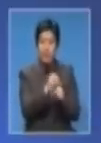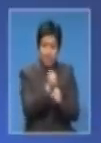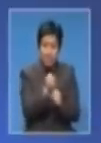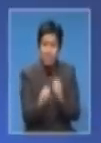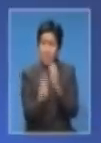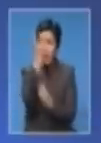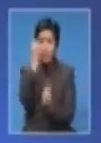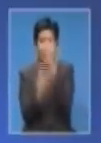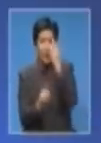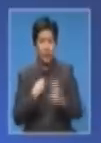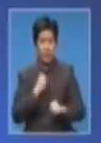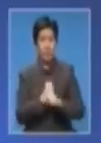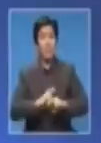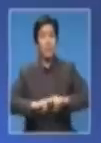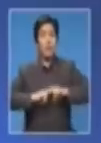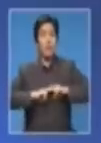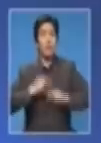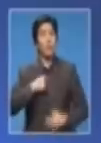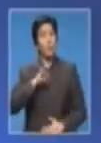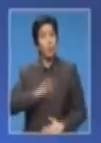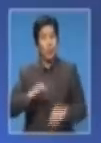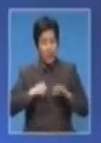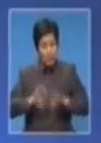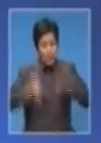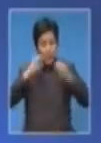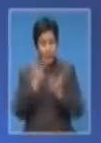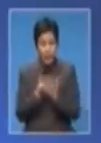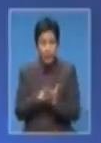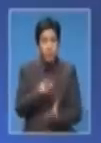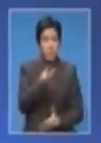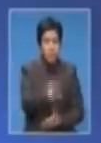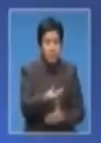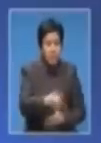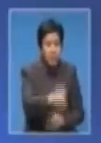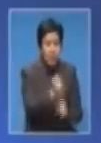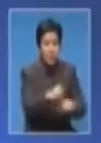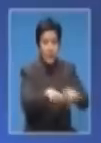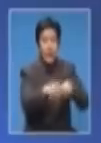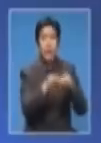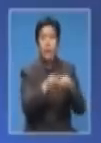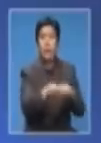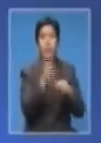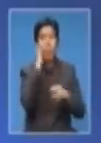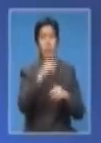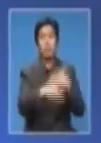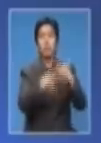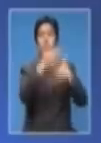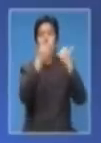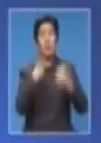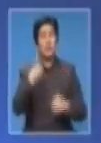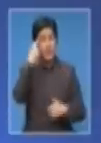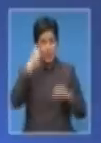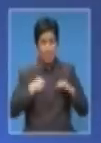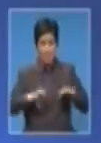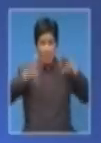ดูแลรัฐก็หา อะไรเงินทอนเขานิดหน่อยนะครับผมว่ามันก็จะดีขึ้นนะอย่าหวังว่ารัฐจะทำคนเ